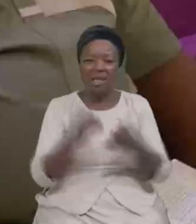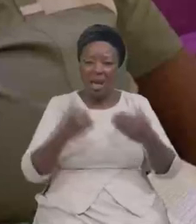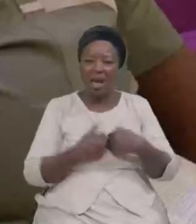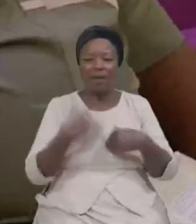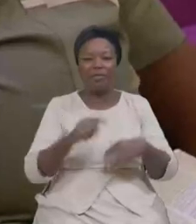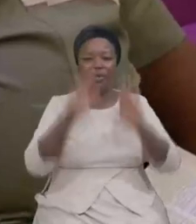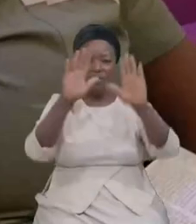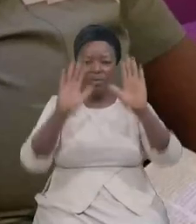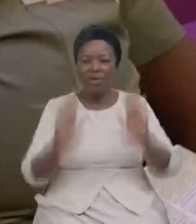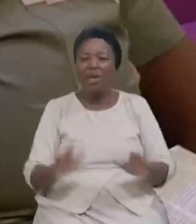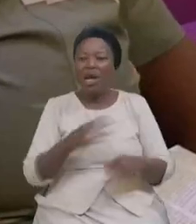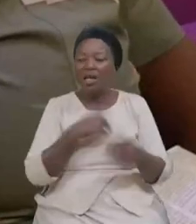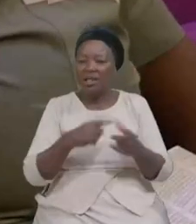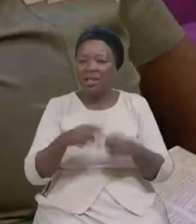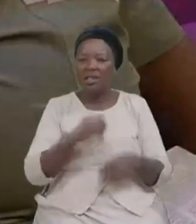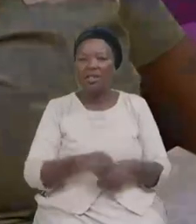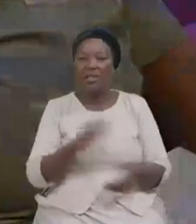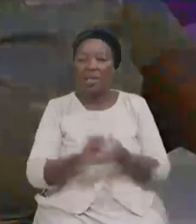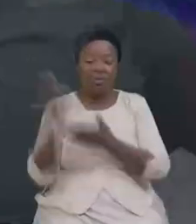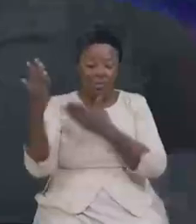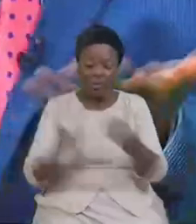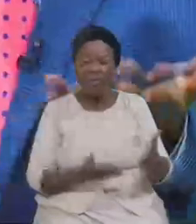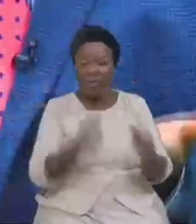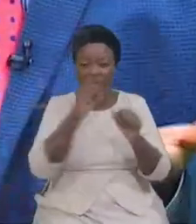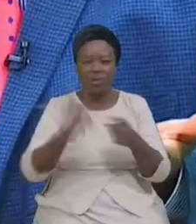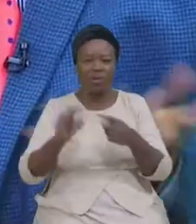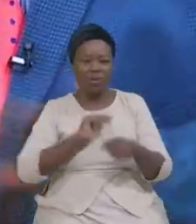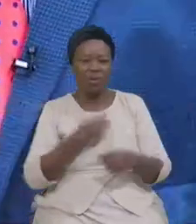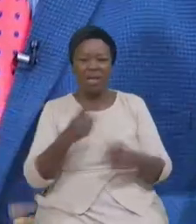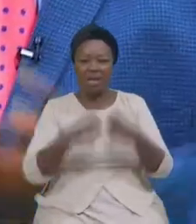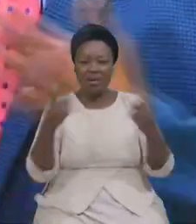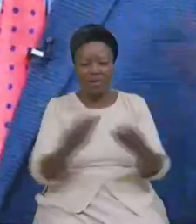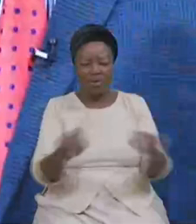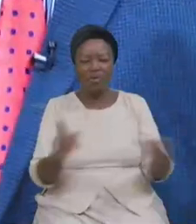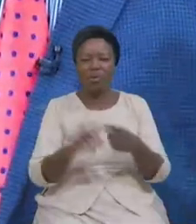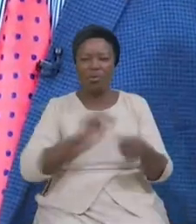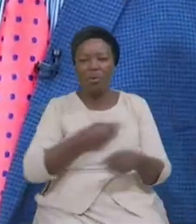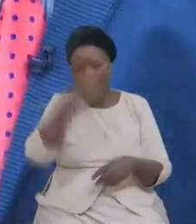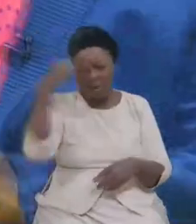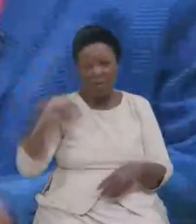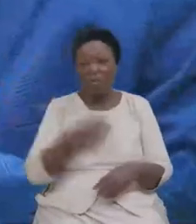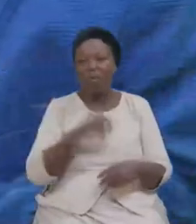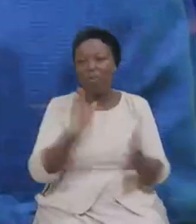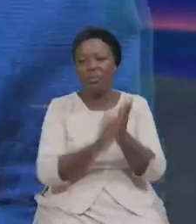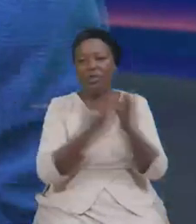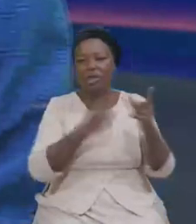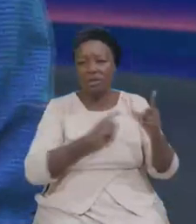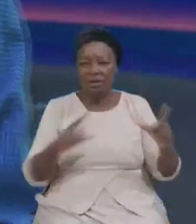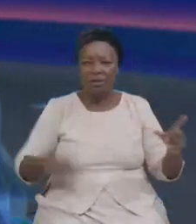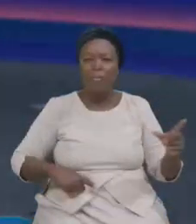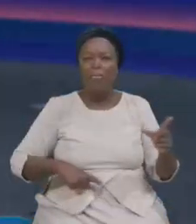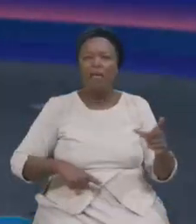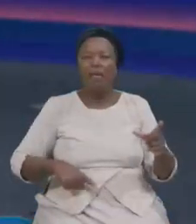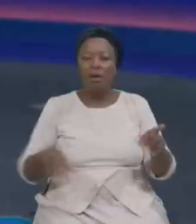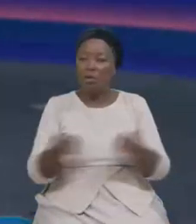les bénédictions dans nos vies et les solutions merveilleuses dans nos vies parce que nous louons le Seigneur. Alors, même avant de voir